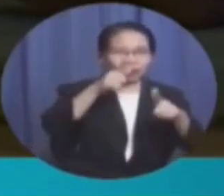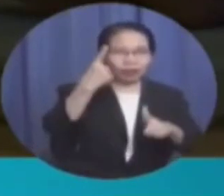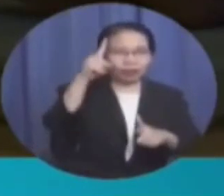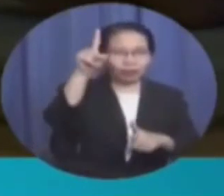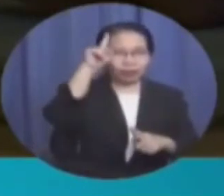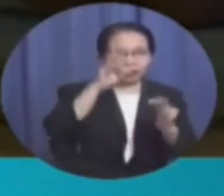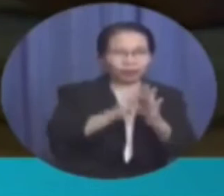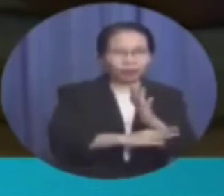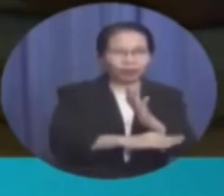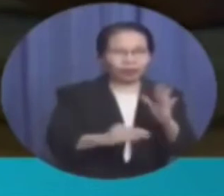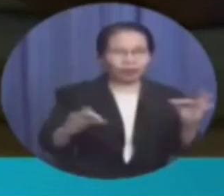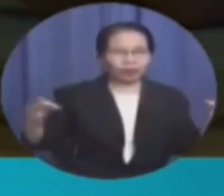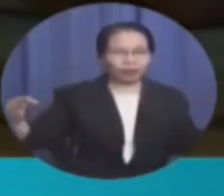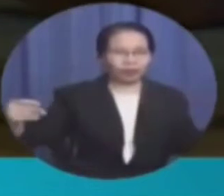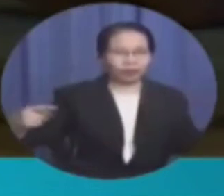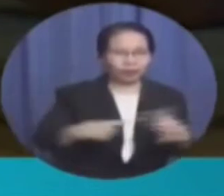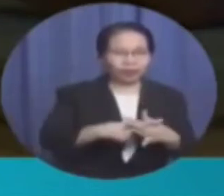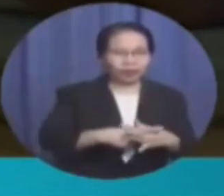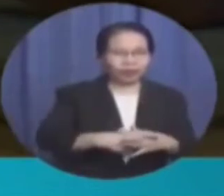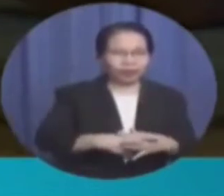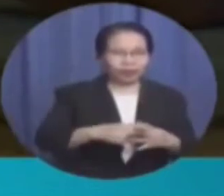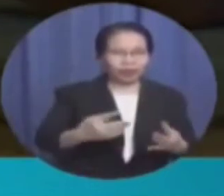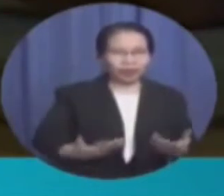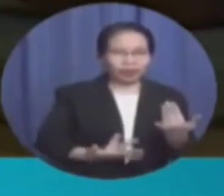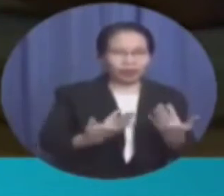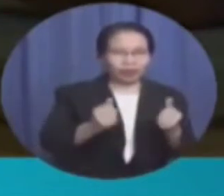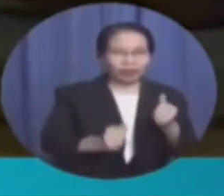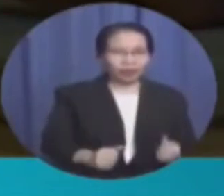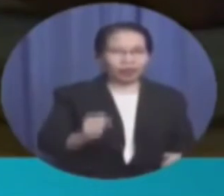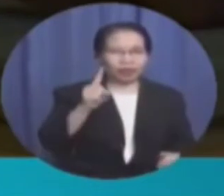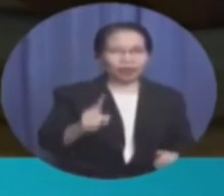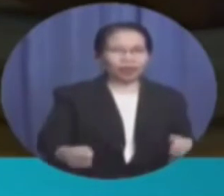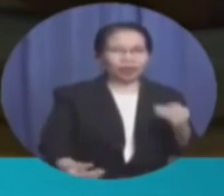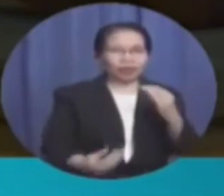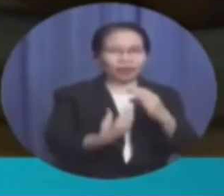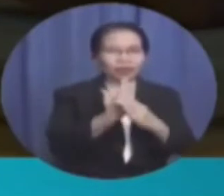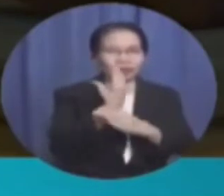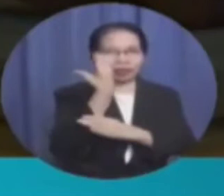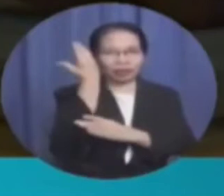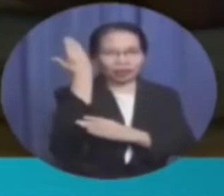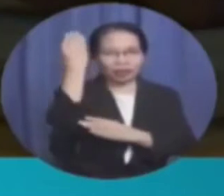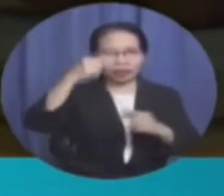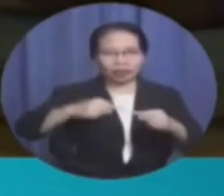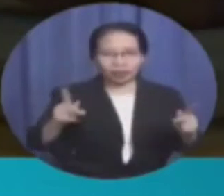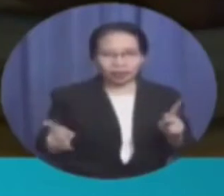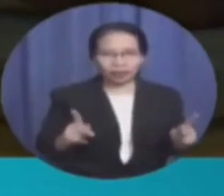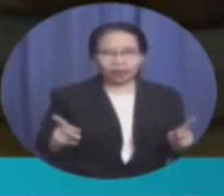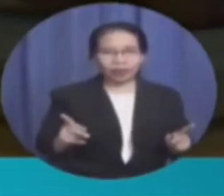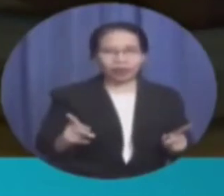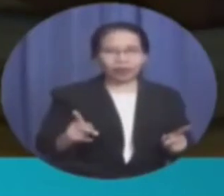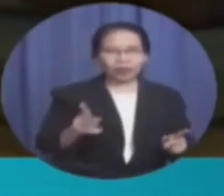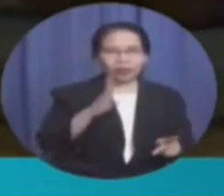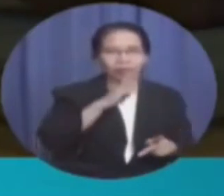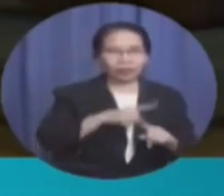kabangisan ng apoy na lalamon sa mga kaaway. Ayon, maliwanag, kung sinasadya natin